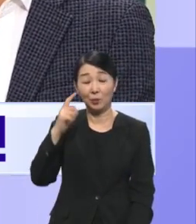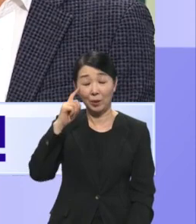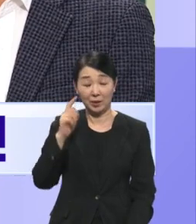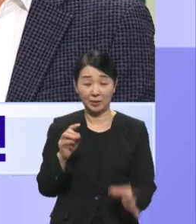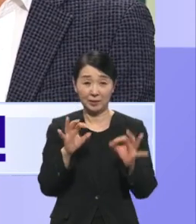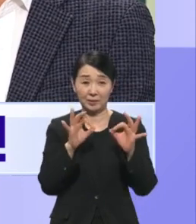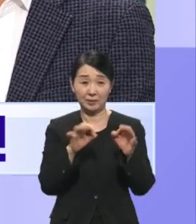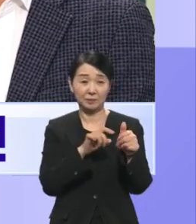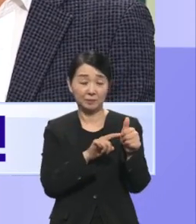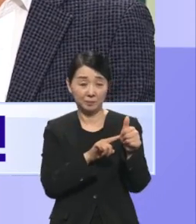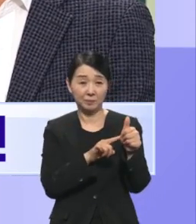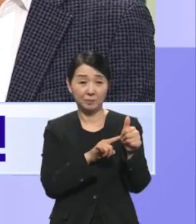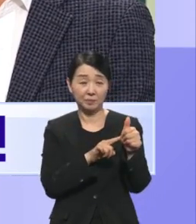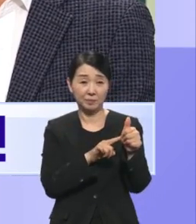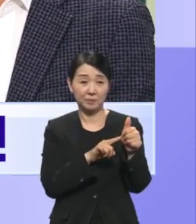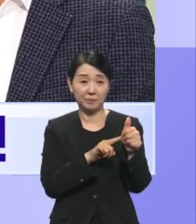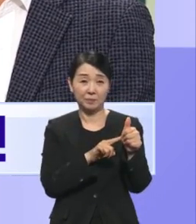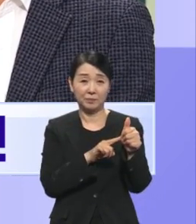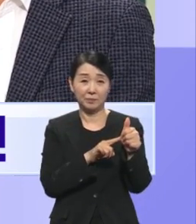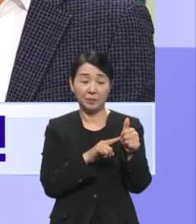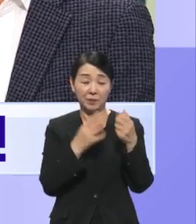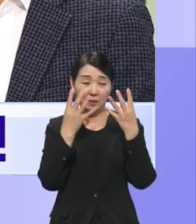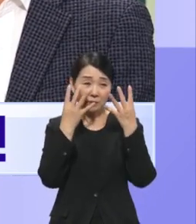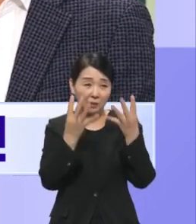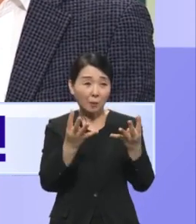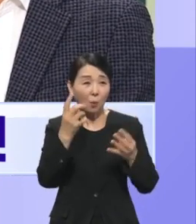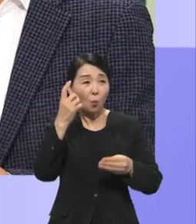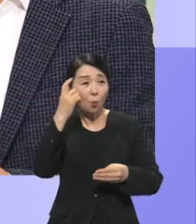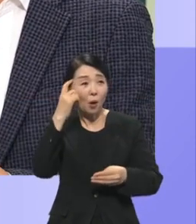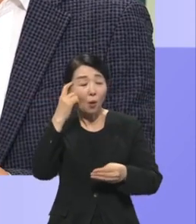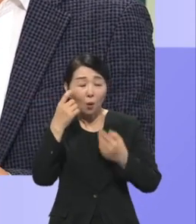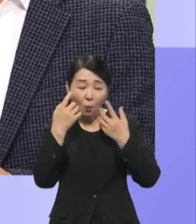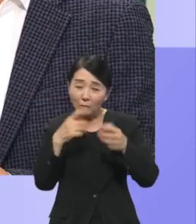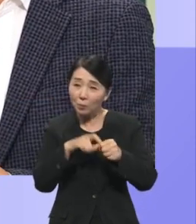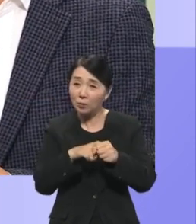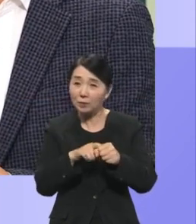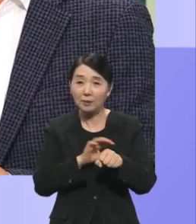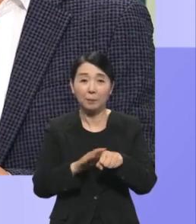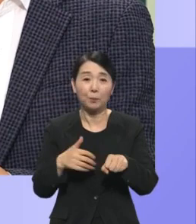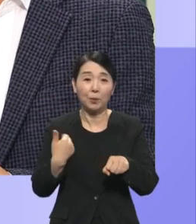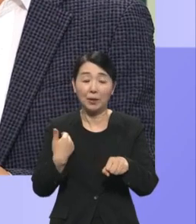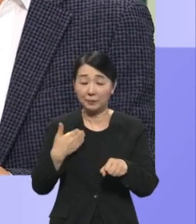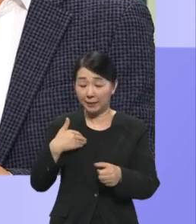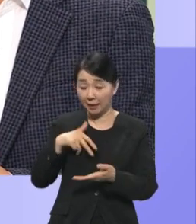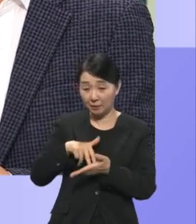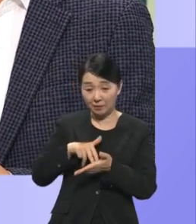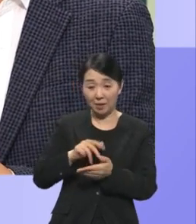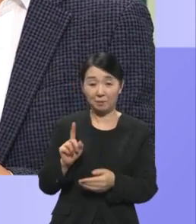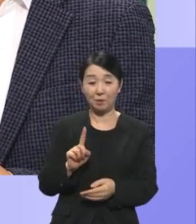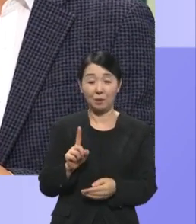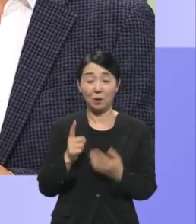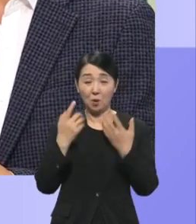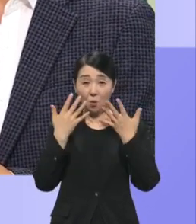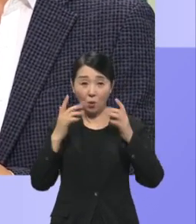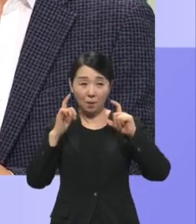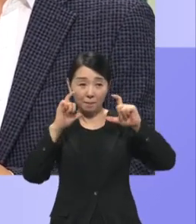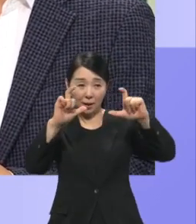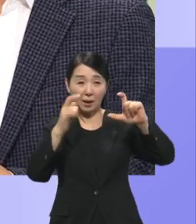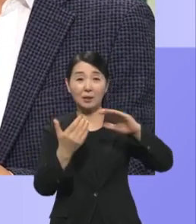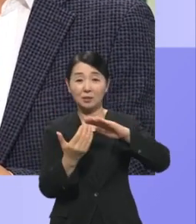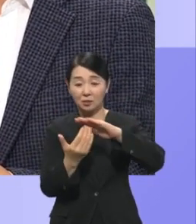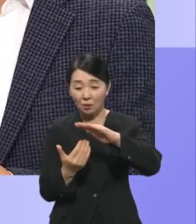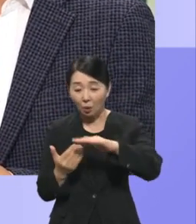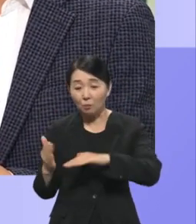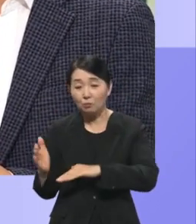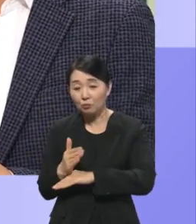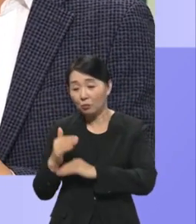법원 그 사면 복근에 정확한 체제는 모르겠지만 제가 이해하기는 확대분 확정 판결 나기 전에 나왔던 이야기를